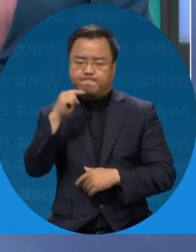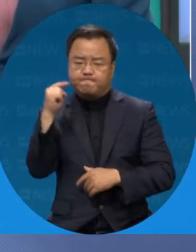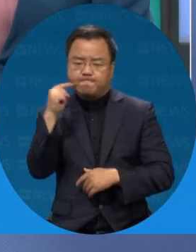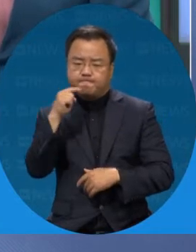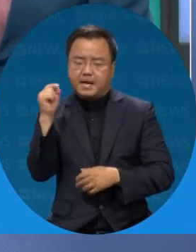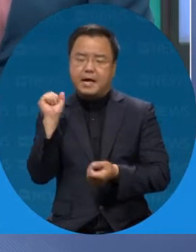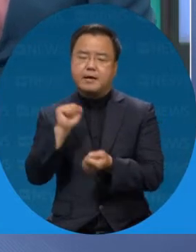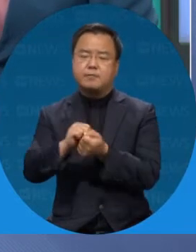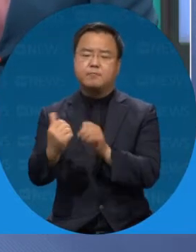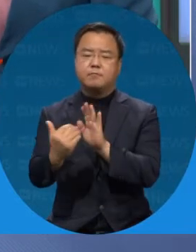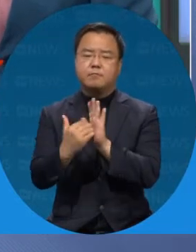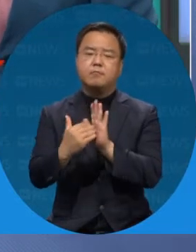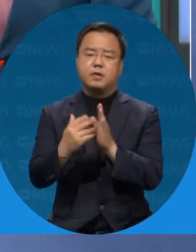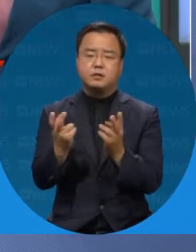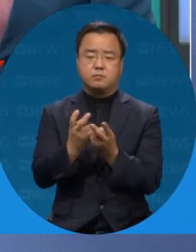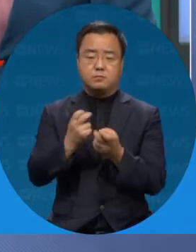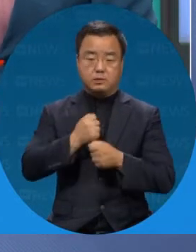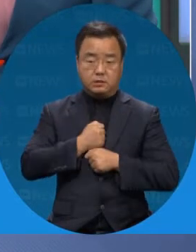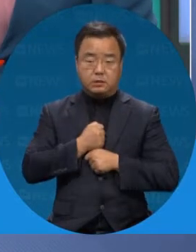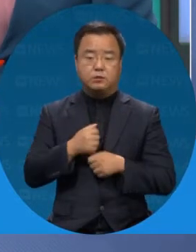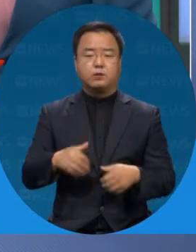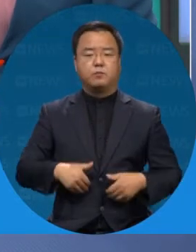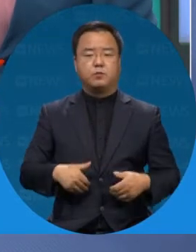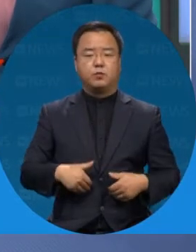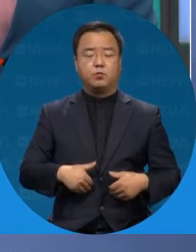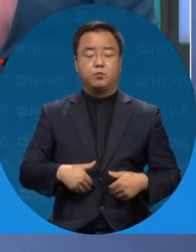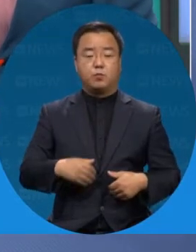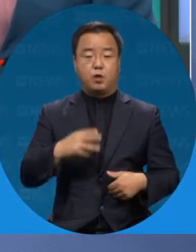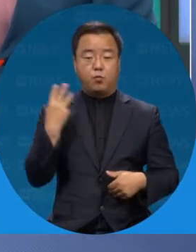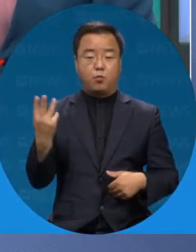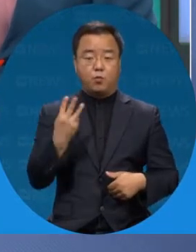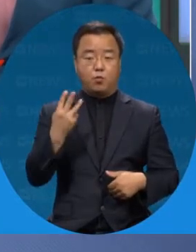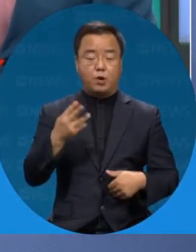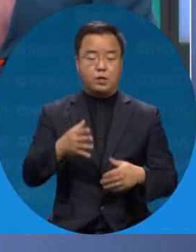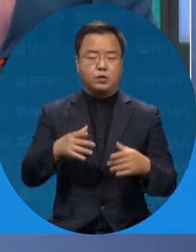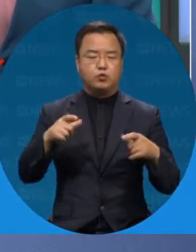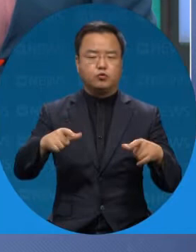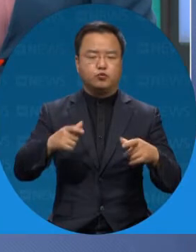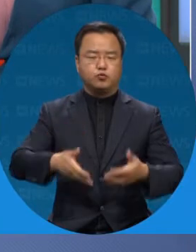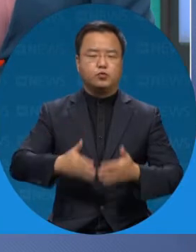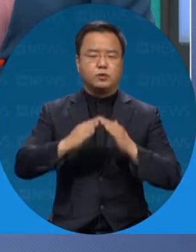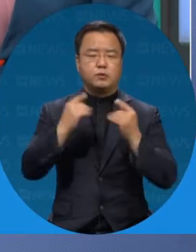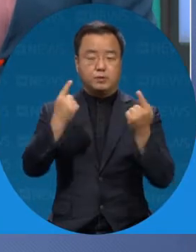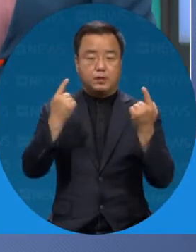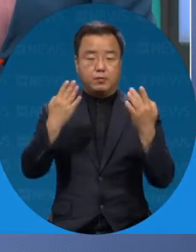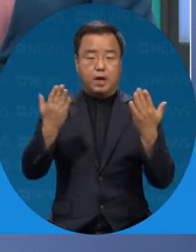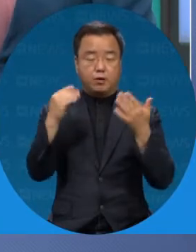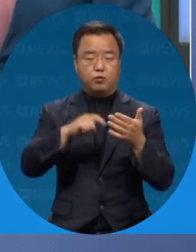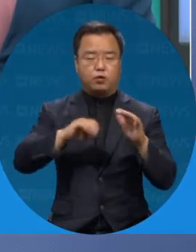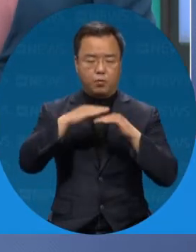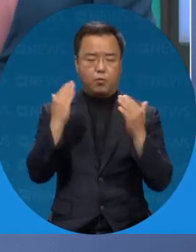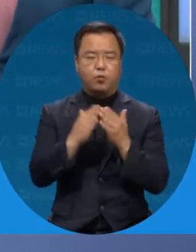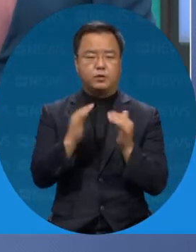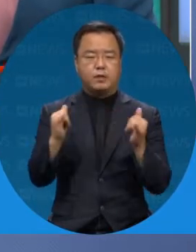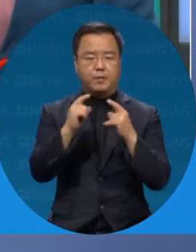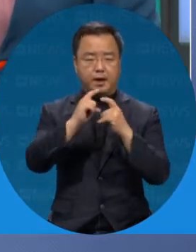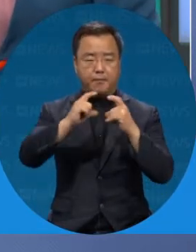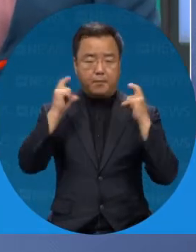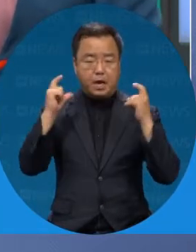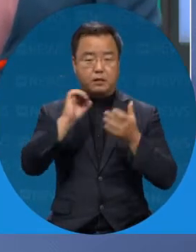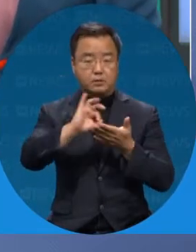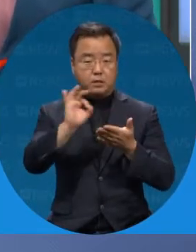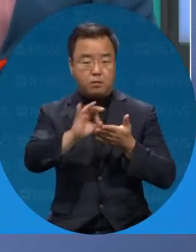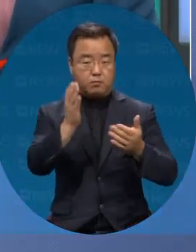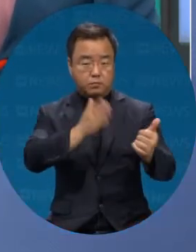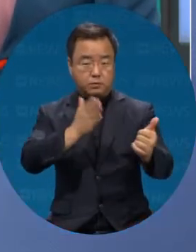수칙이 적용된다는 겁니다. 예를 들어 워싱턴 주립대학교 같은 경우에는 현재 캠퍼스 내 모든 사람들에게 마스크 착용을 요구하고